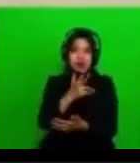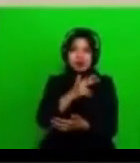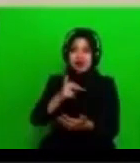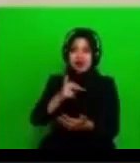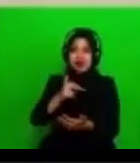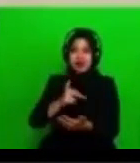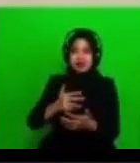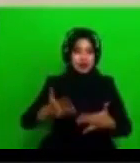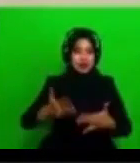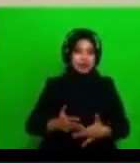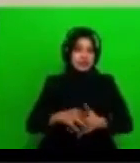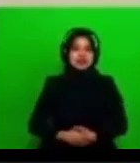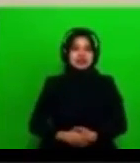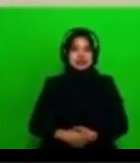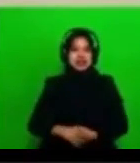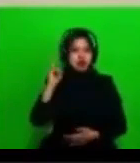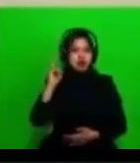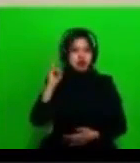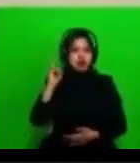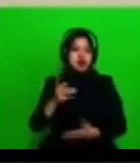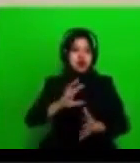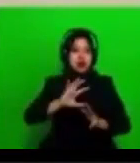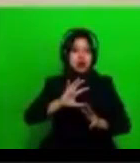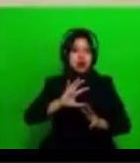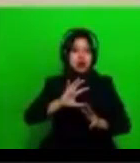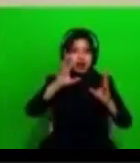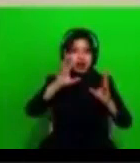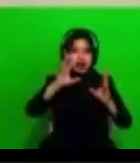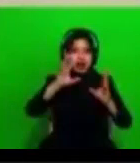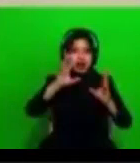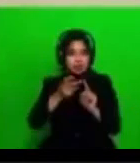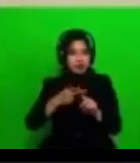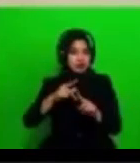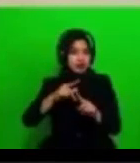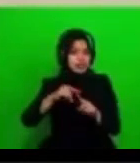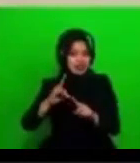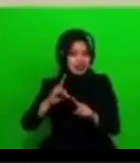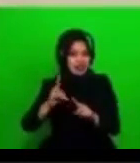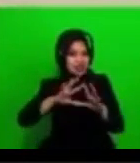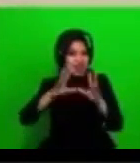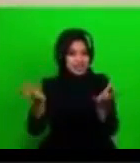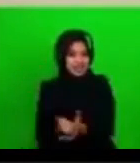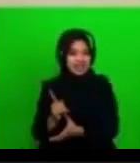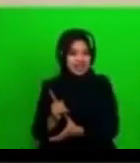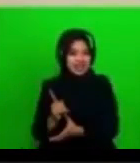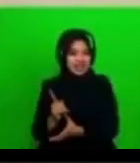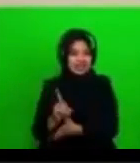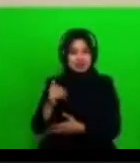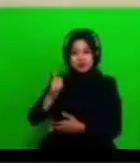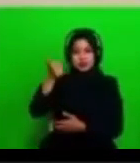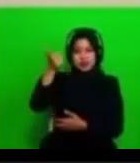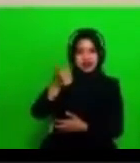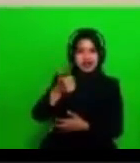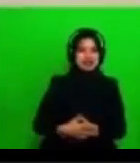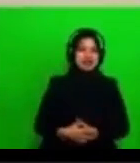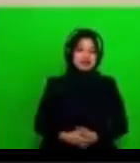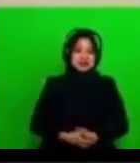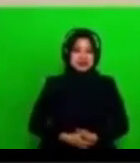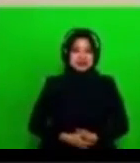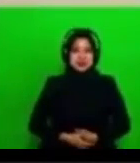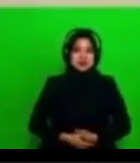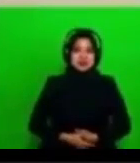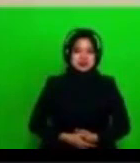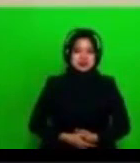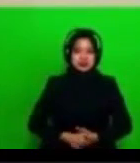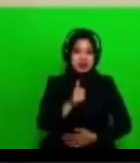semuanya hadir. Selain dapat ilmu, hadiah juga nih. Ibu Fitri baru mendapat hadiah. Selamat karena Bunda. Juara